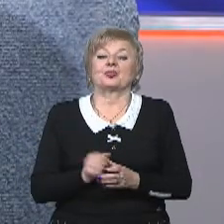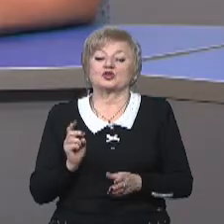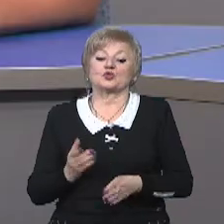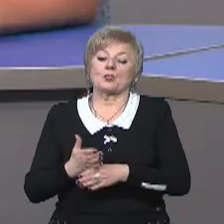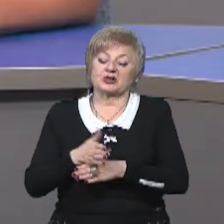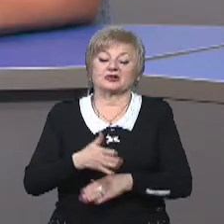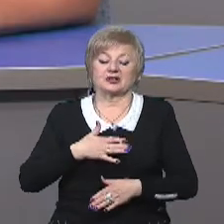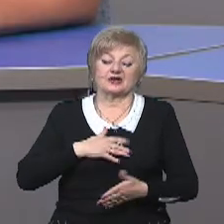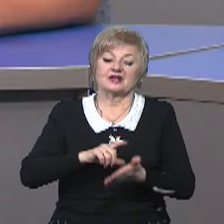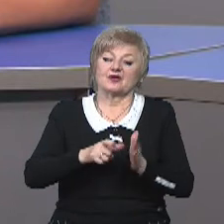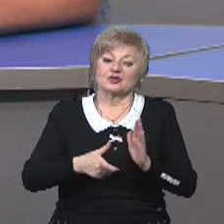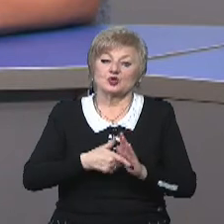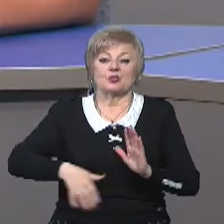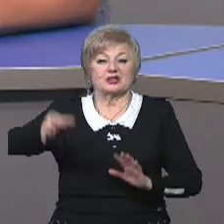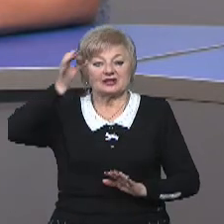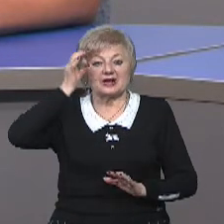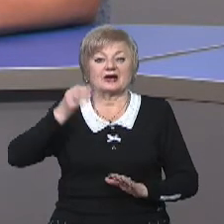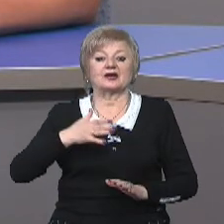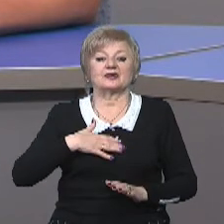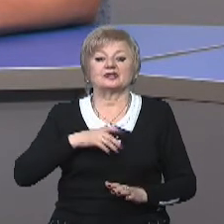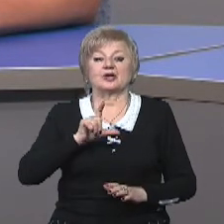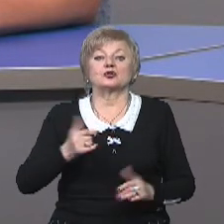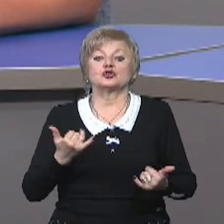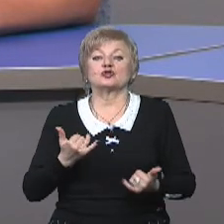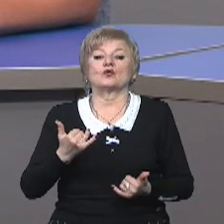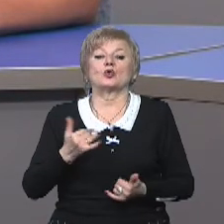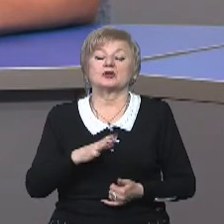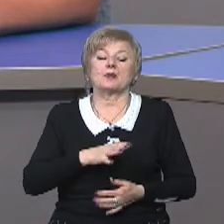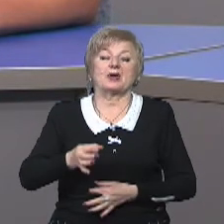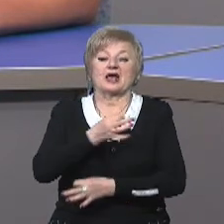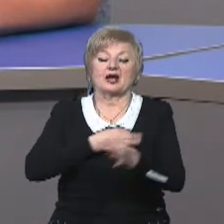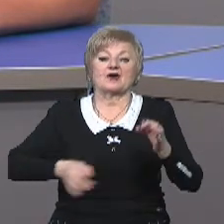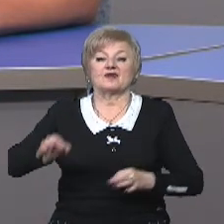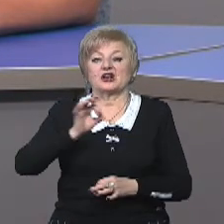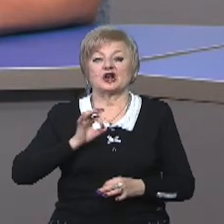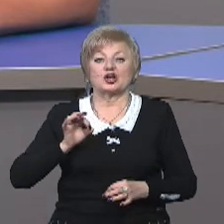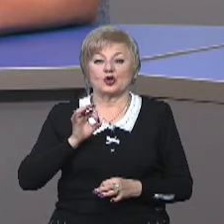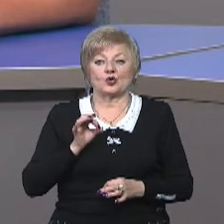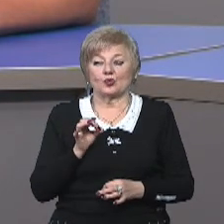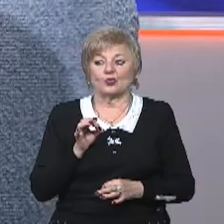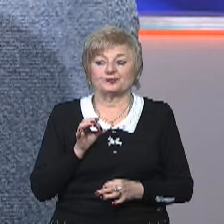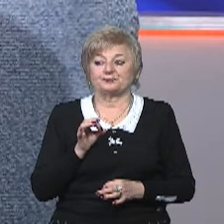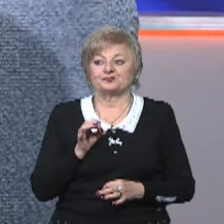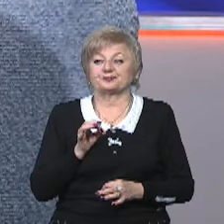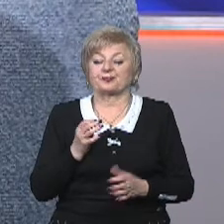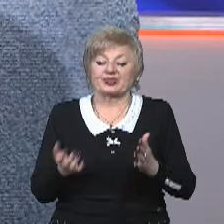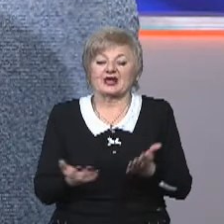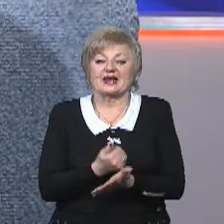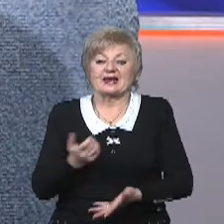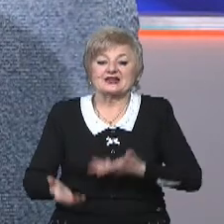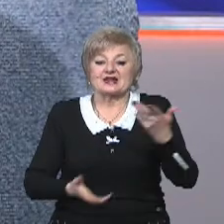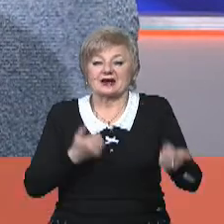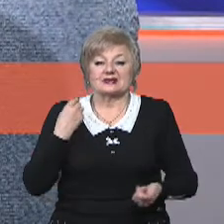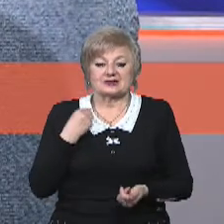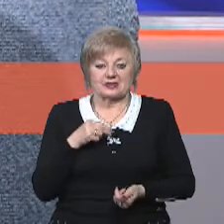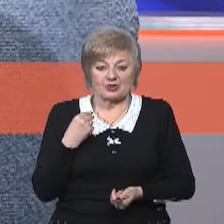до нашої студії сьогодні. Нагадую нашим глядачам, що сьогодні ми говорили про нові знахідки запорізьких